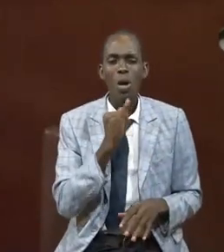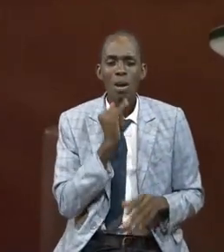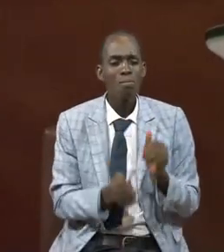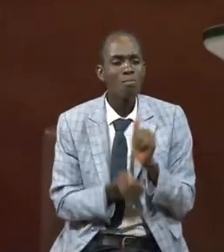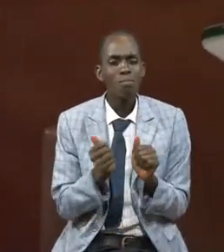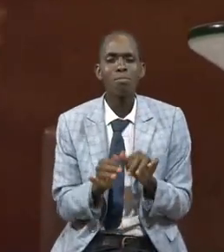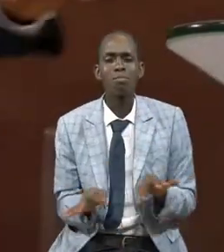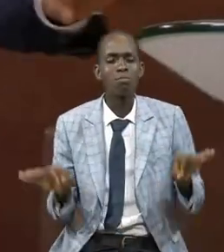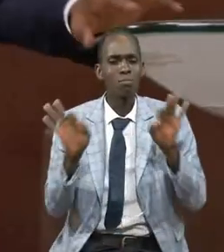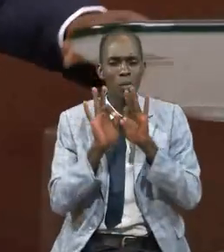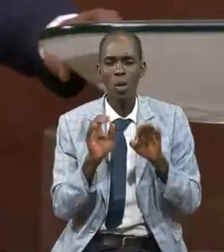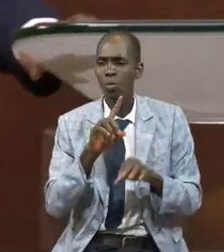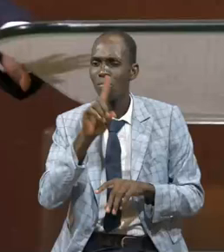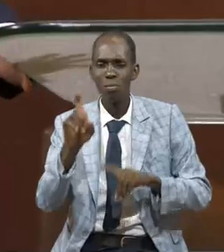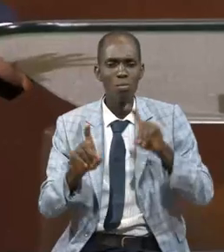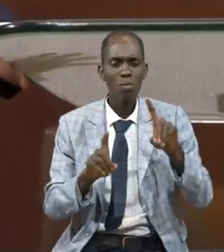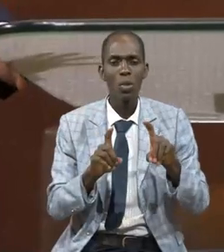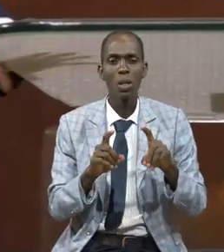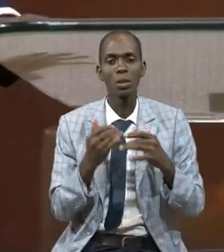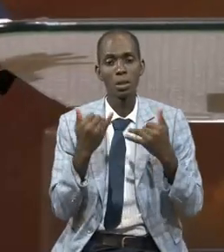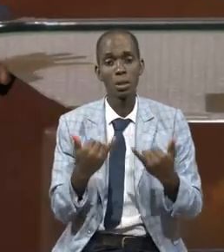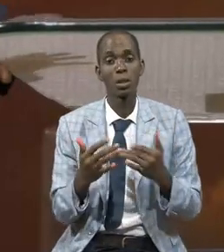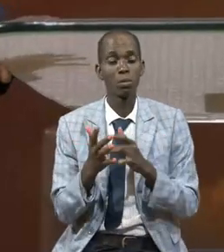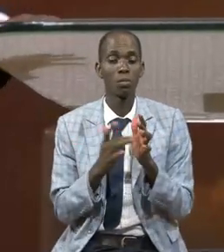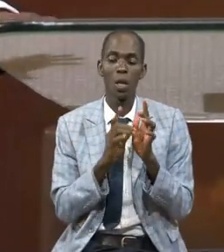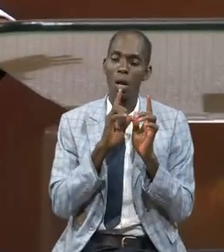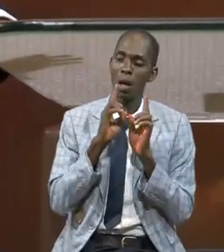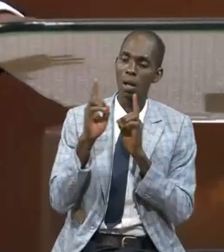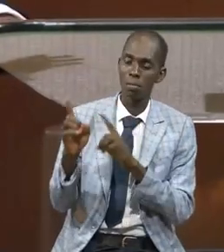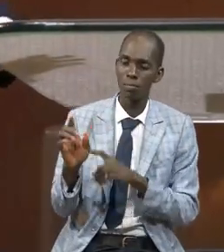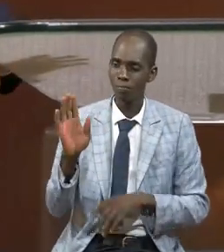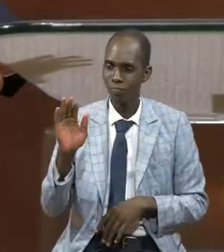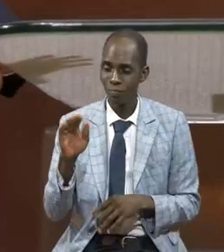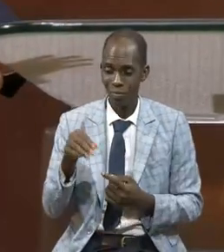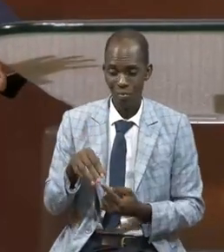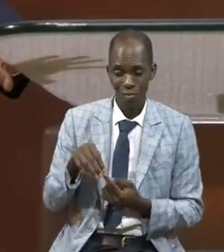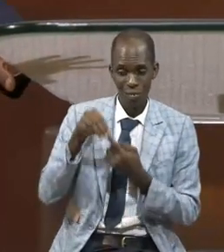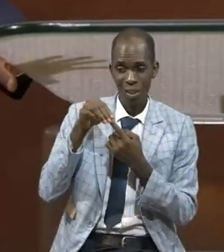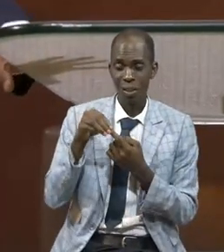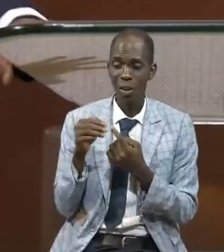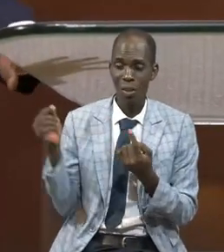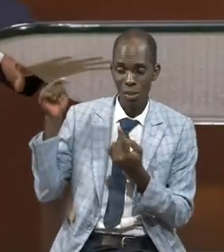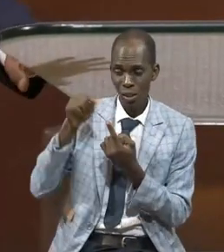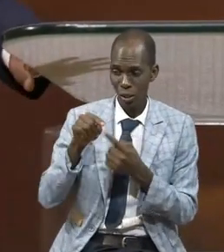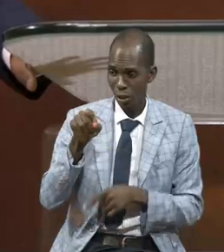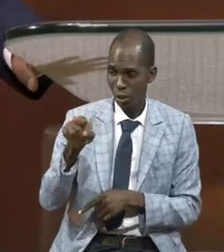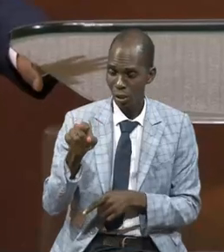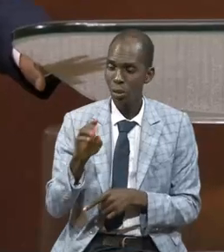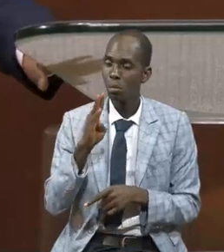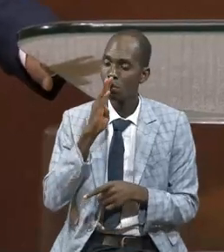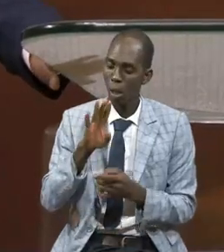grand? Jésus maintenant dit, et dit, je vous le dis en vérité, si vous ne